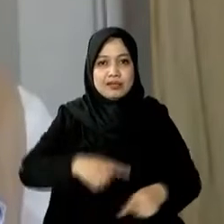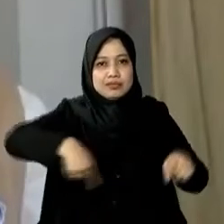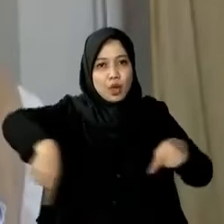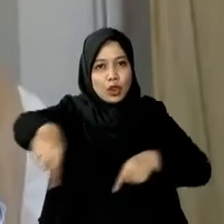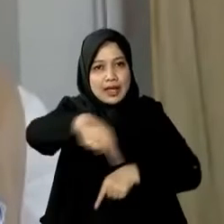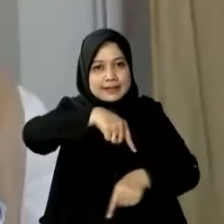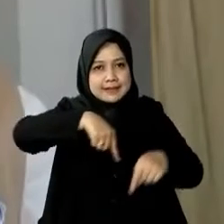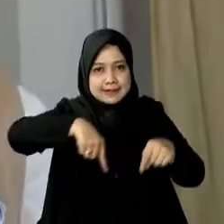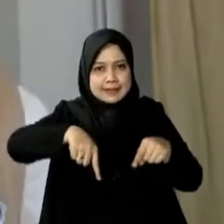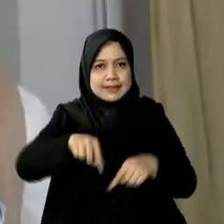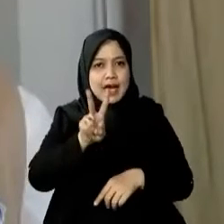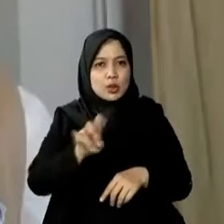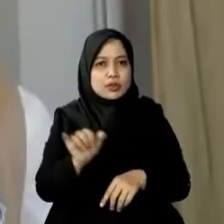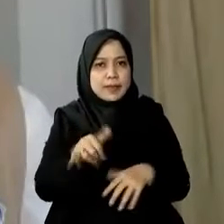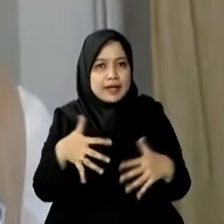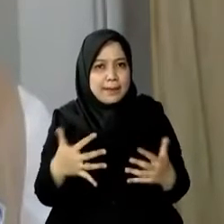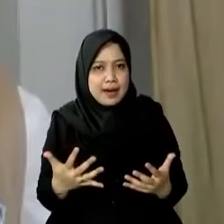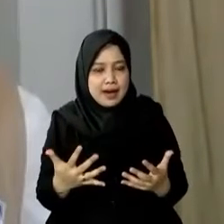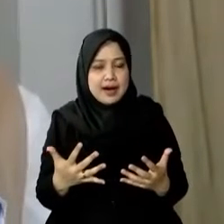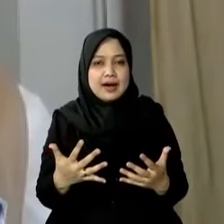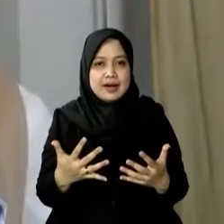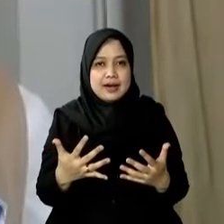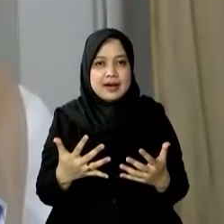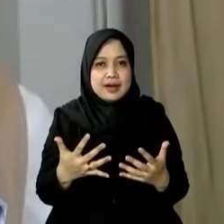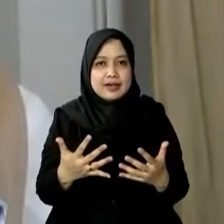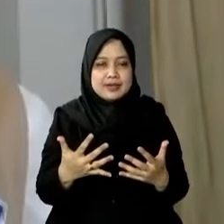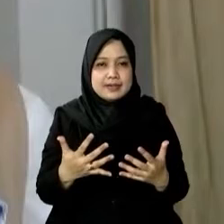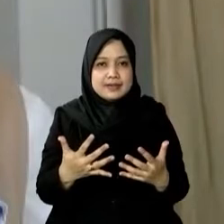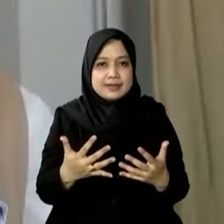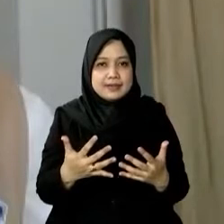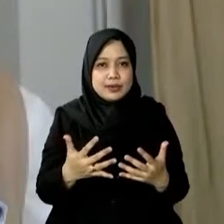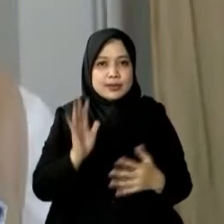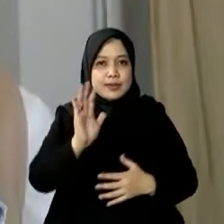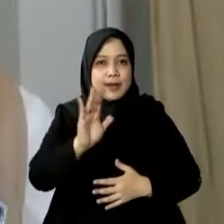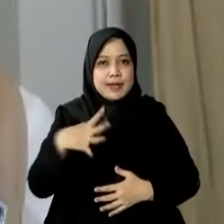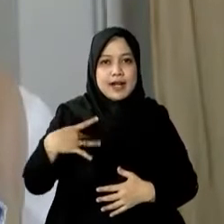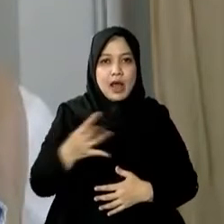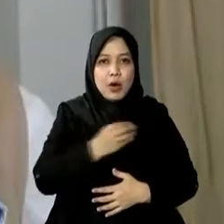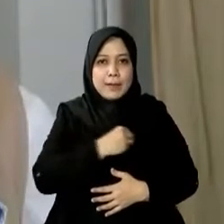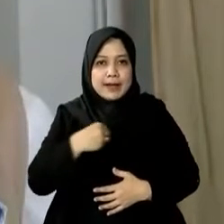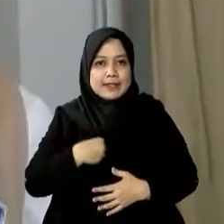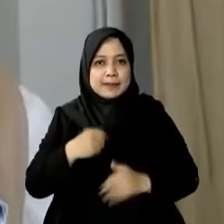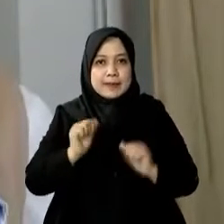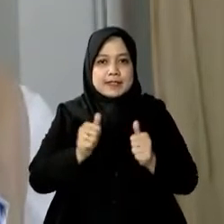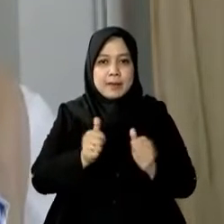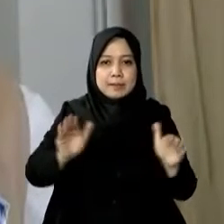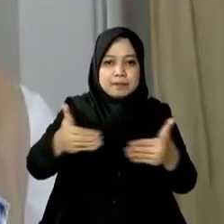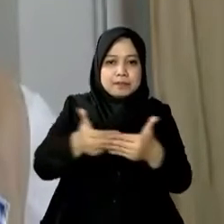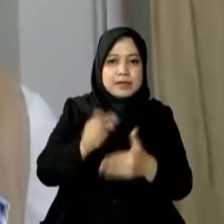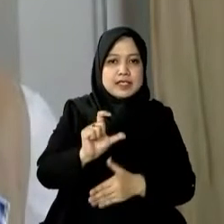dilakukan dan kesiapan perlindungan bagi relawan medis yang akan melakukan kegiatan